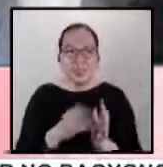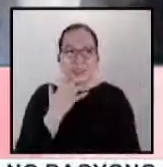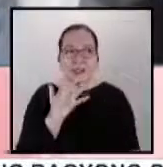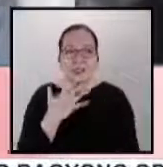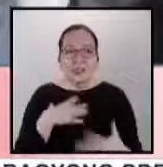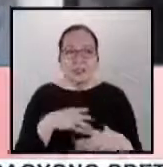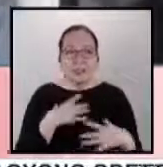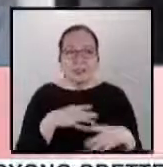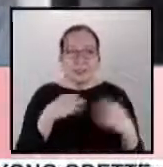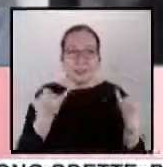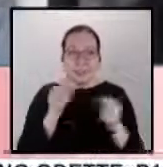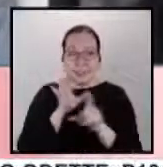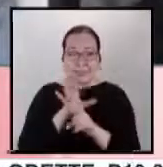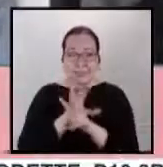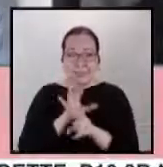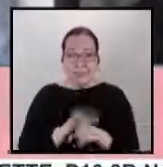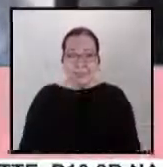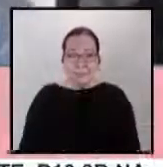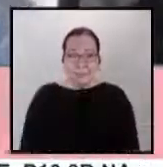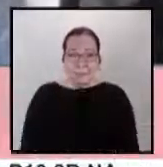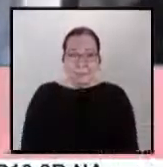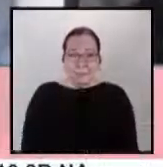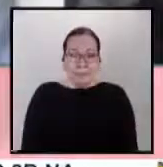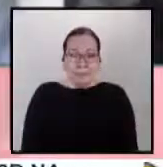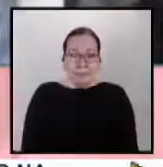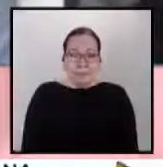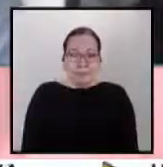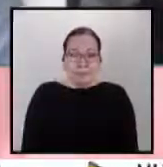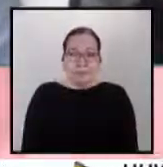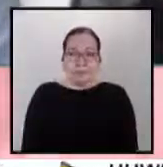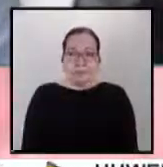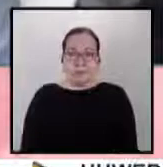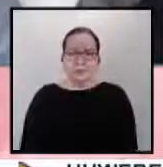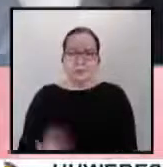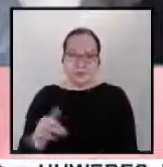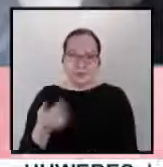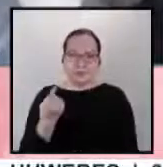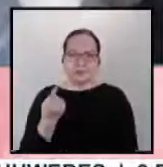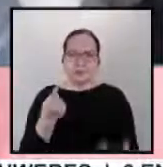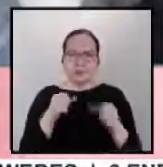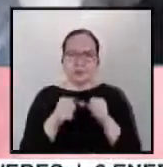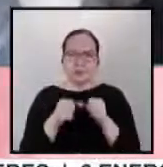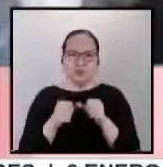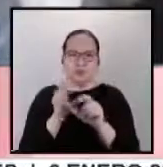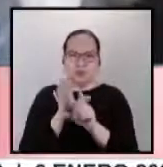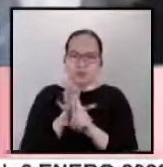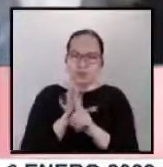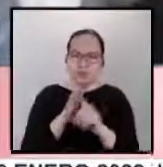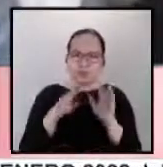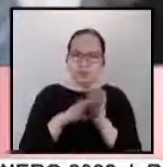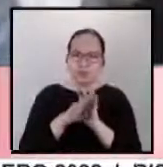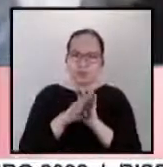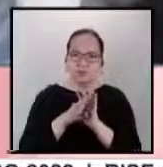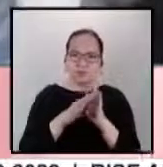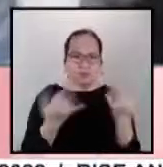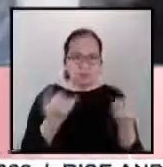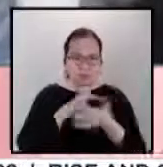uso ngayon? At paano yung nasusustain ang business, Sir Boyet, ngayon may pandemya na